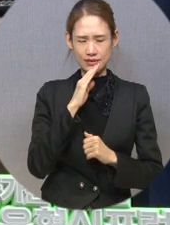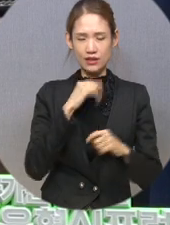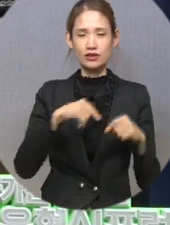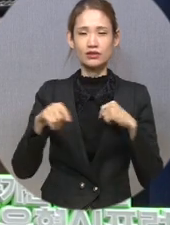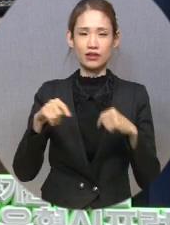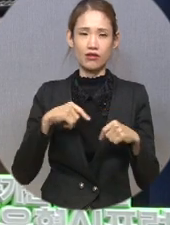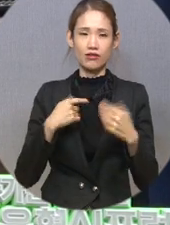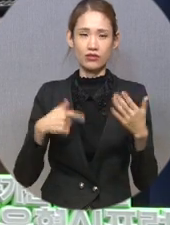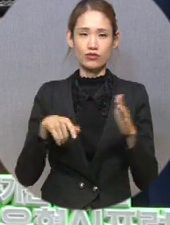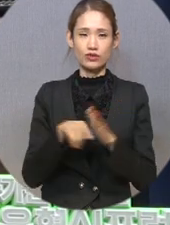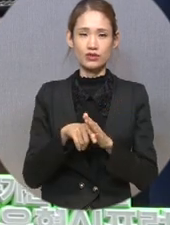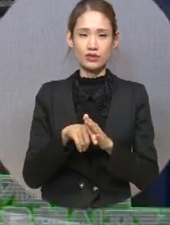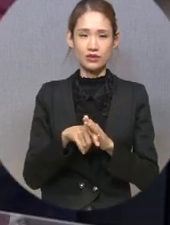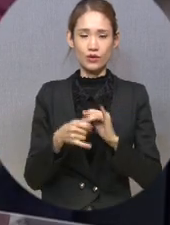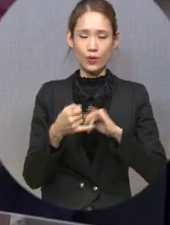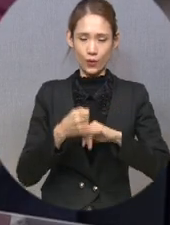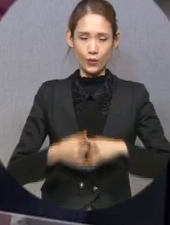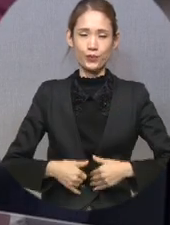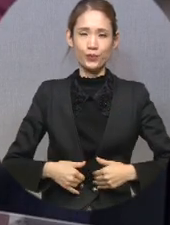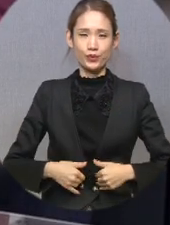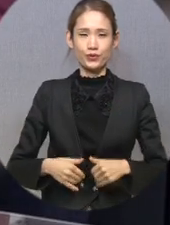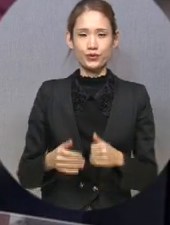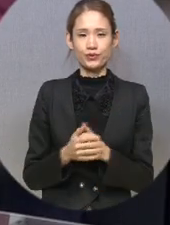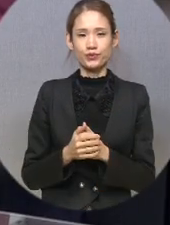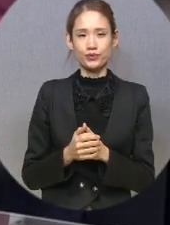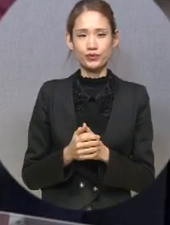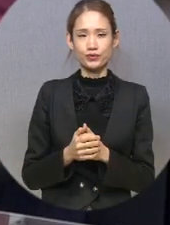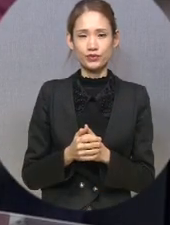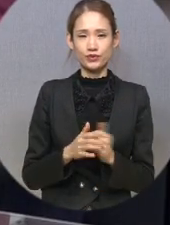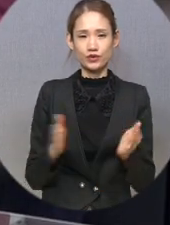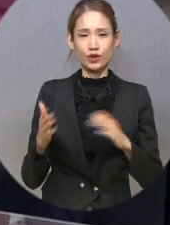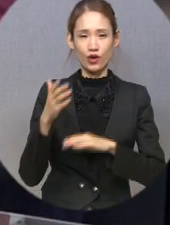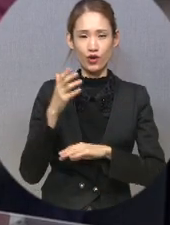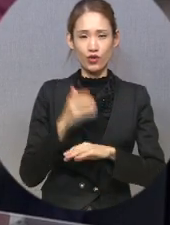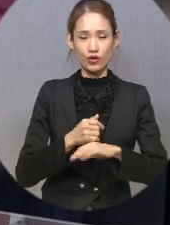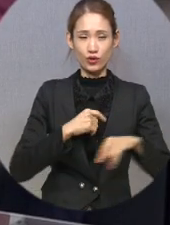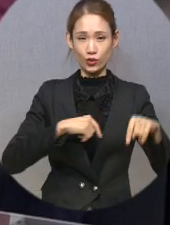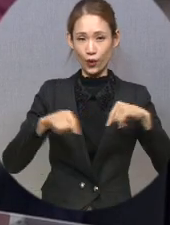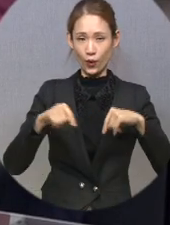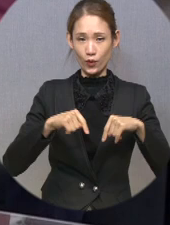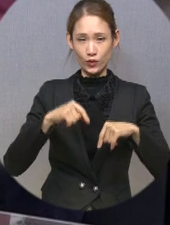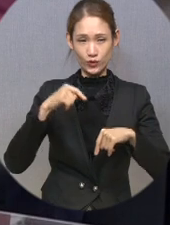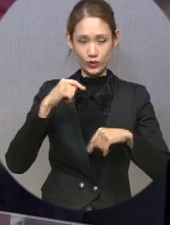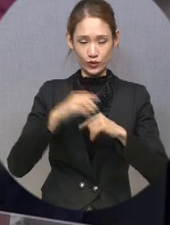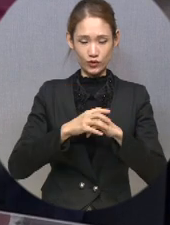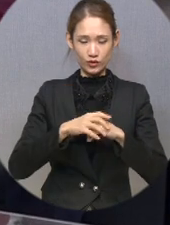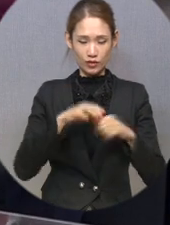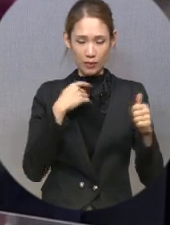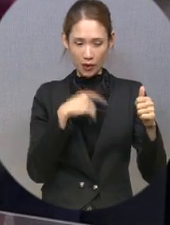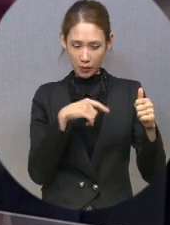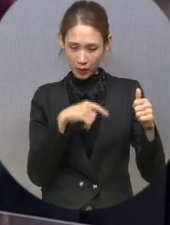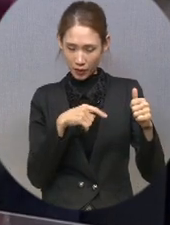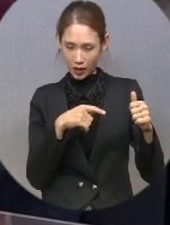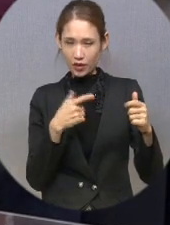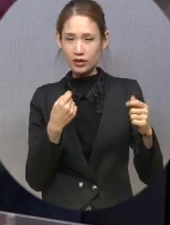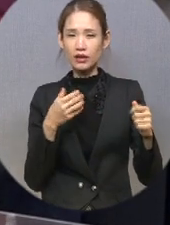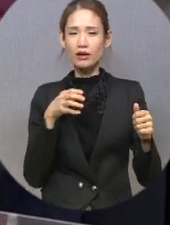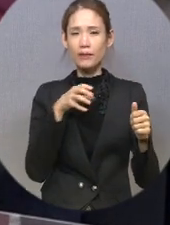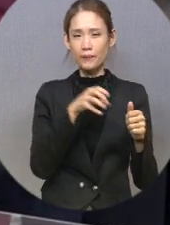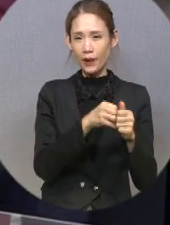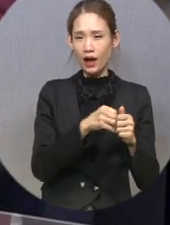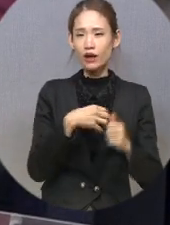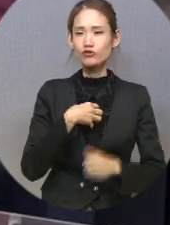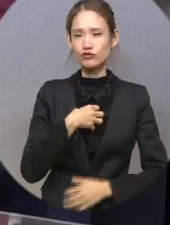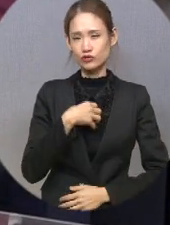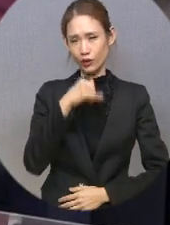된다고 하는 게 저희 주장입니다. 예, 결국은 교육의 정치화가 우려된다는 말씀이시군요. 그렇습니다. 예. 예.